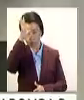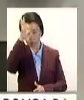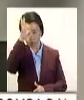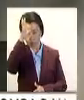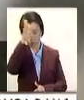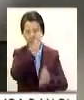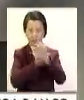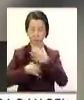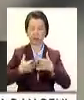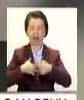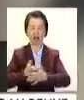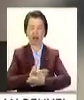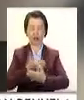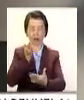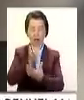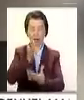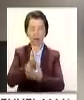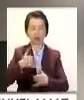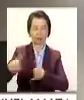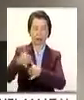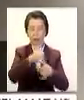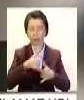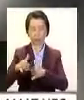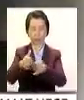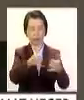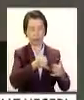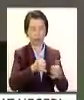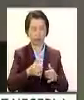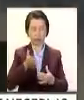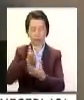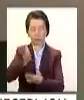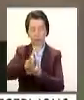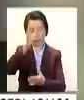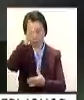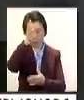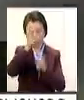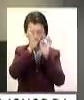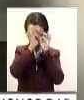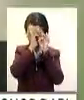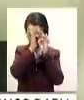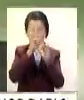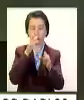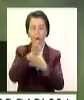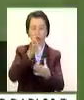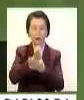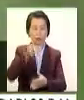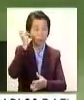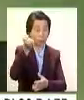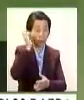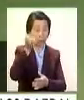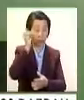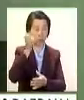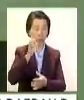tersebut. Anaknya membuat kacau dengan berlari ke sana sini, mencuit bapanya menerusi lubang di dinding dan mengetuk dinding